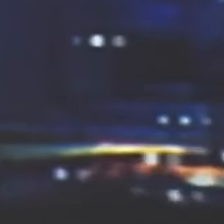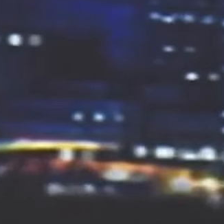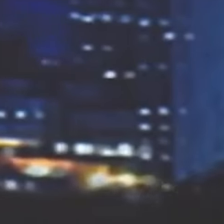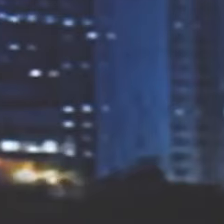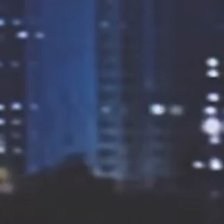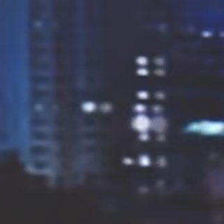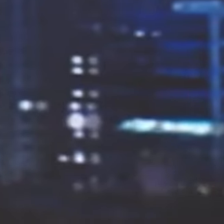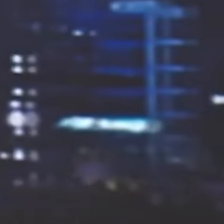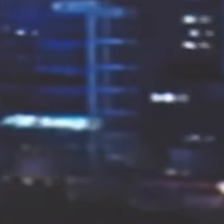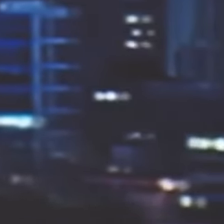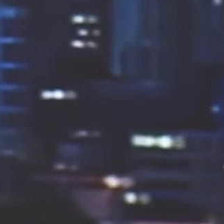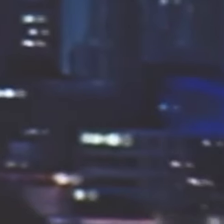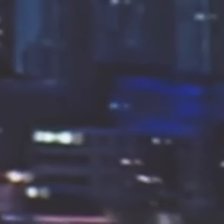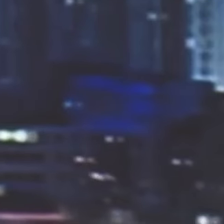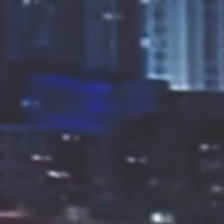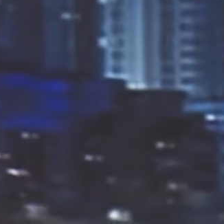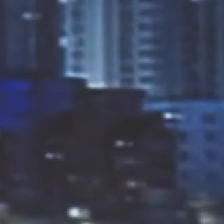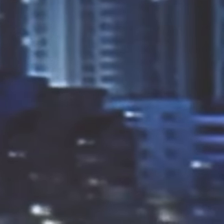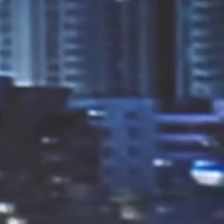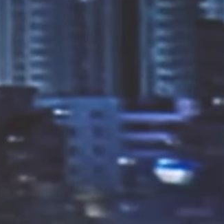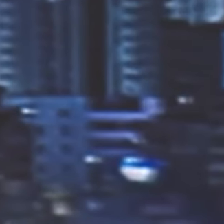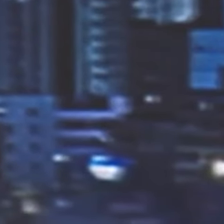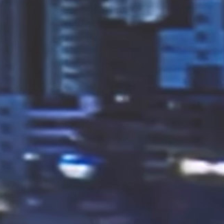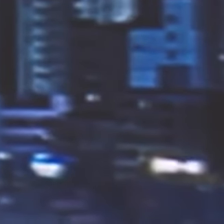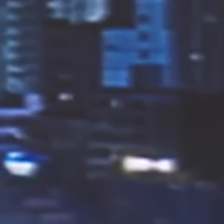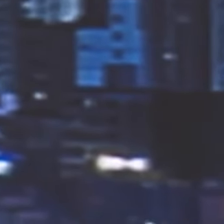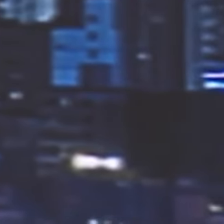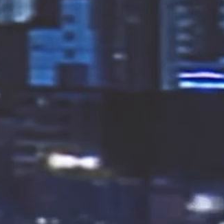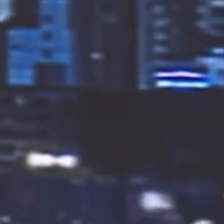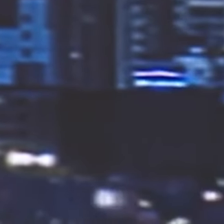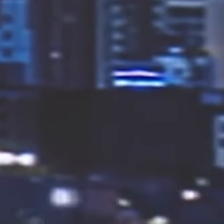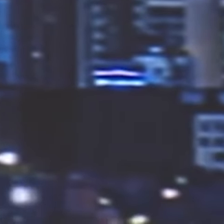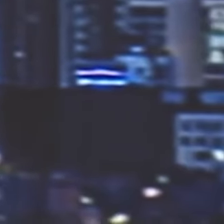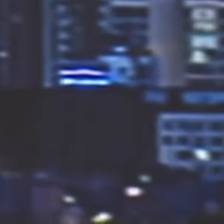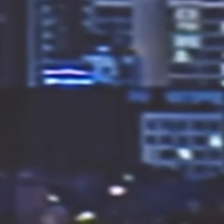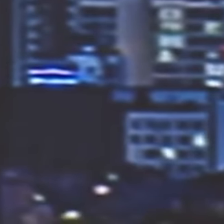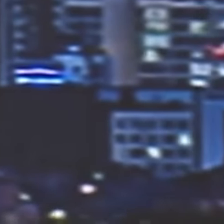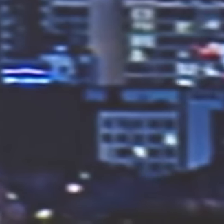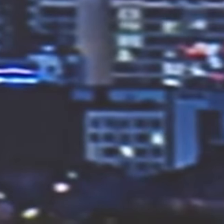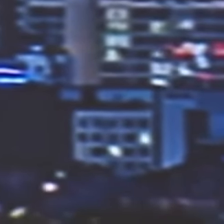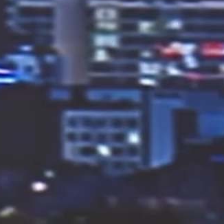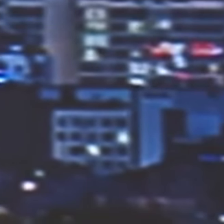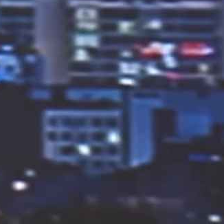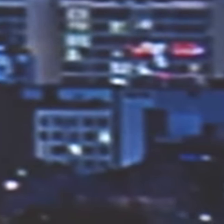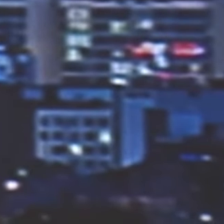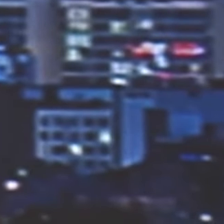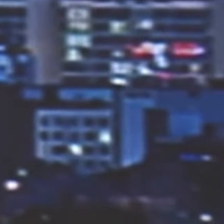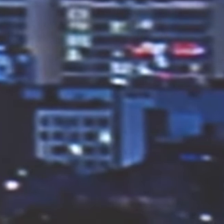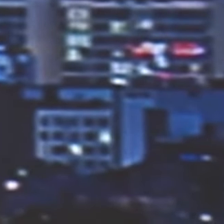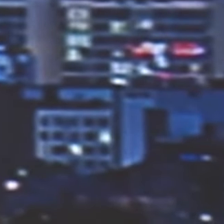JTBC 뉴스를 시청해 주신 여러분 고맙습니다. 저희는 저녁 6시 50분 뉴스룸에서 뵙겠습니다.